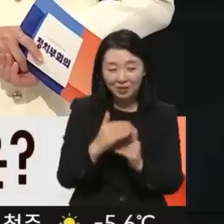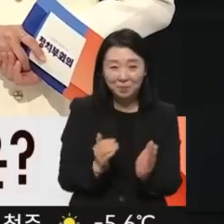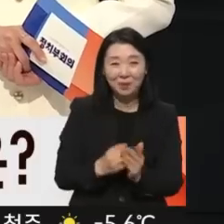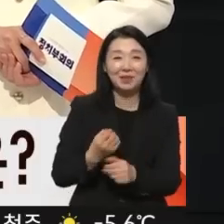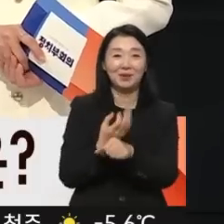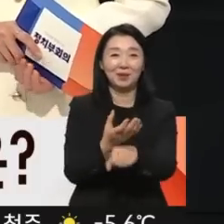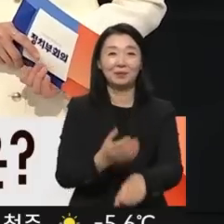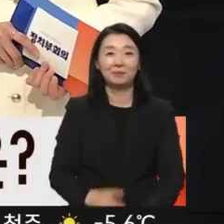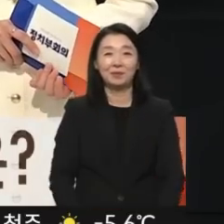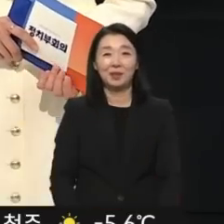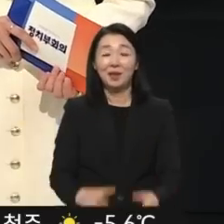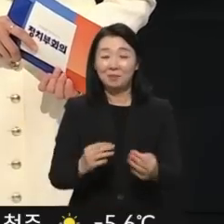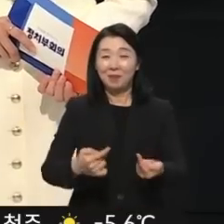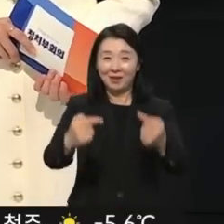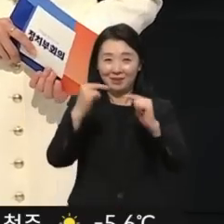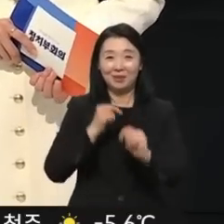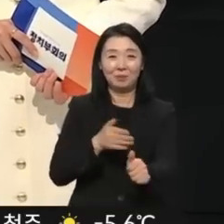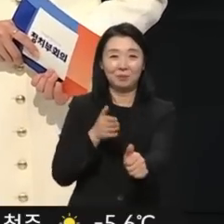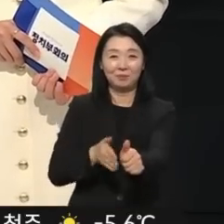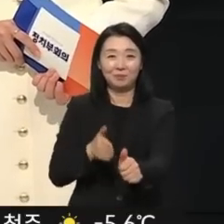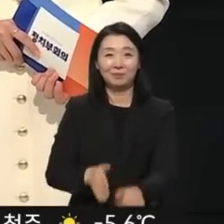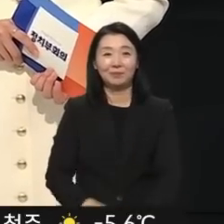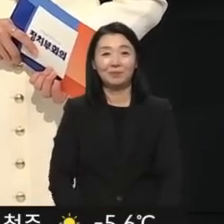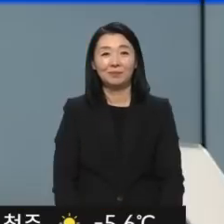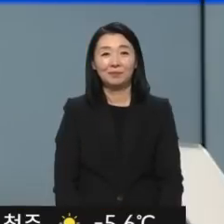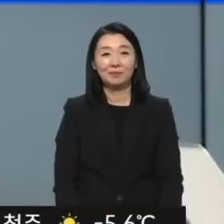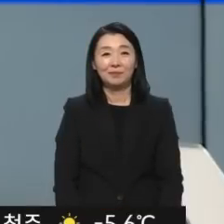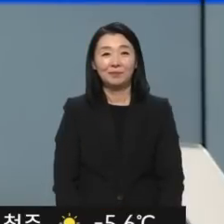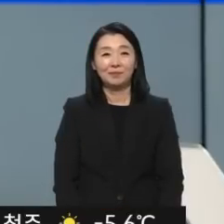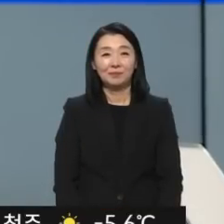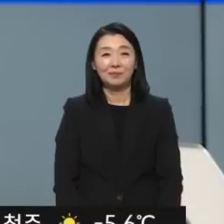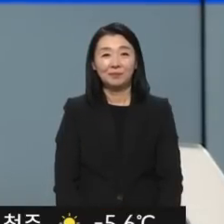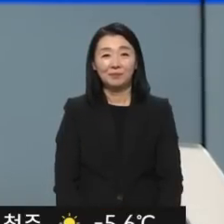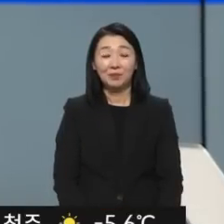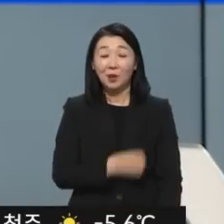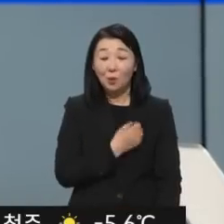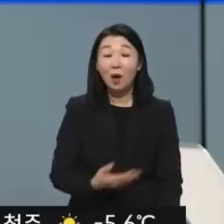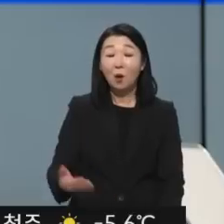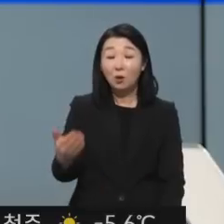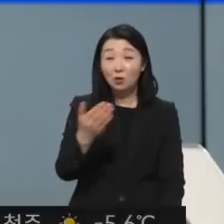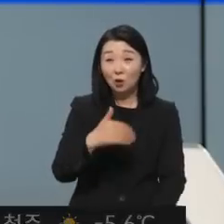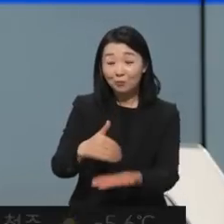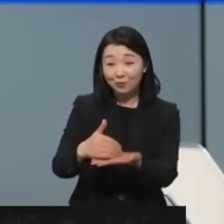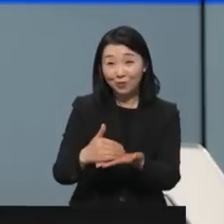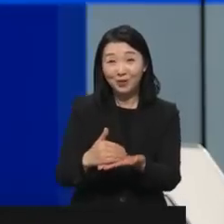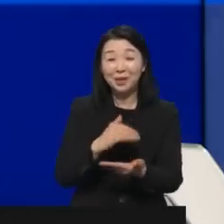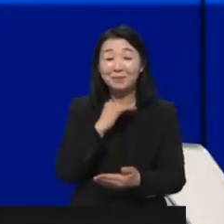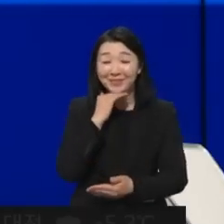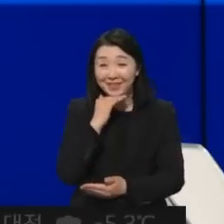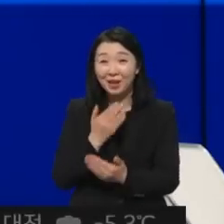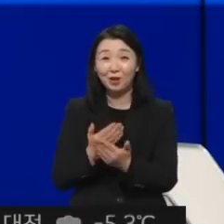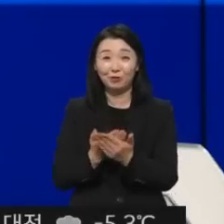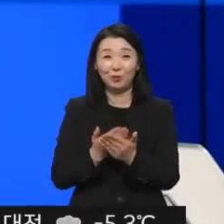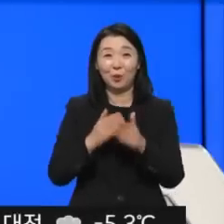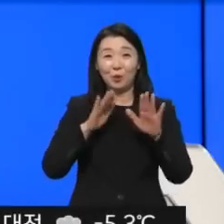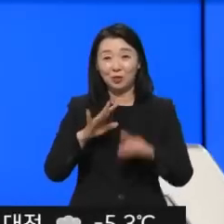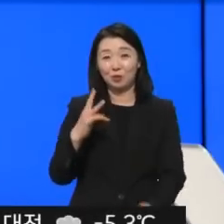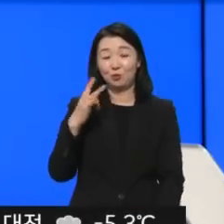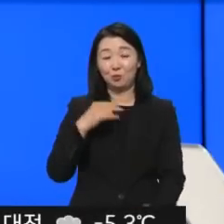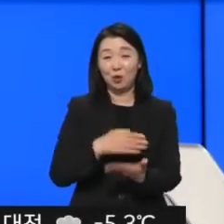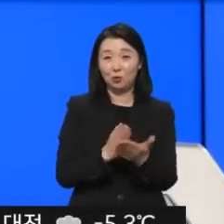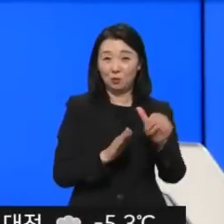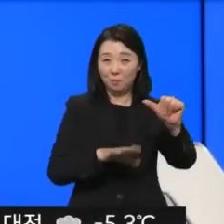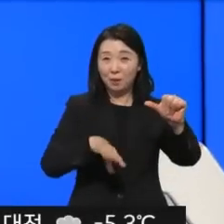전해 드리겠습니다. 많은 참여 부탁드립니다. 정의원분들의 의견은 잠시 후에 알아보도록 하고요. 유한울의 뉴스백5부터